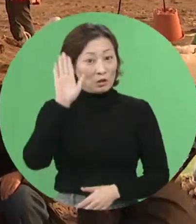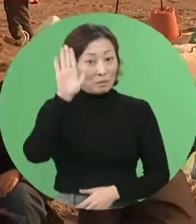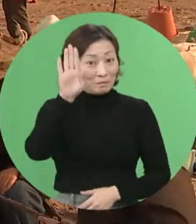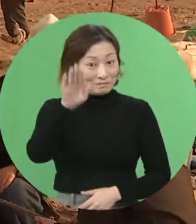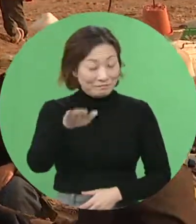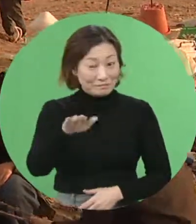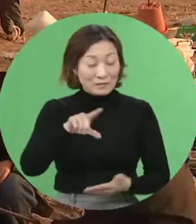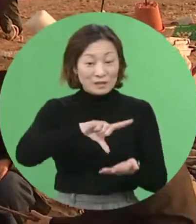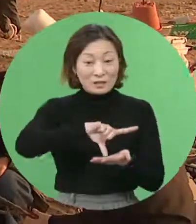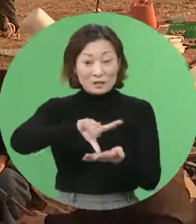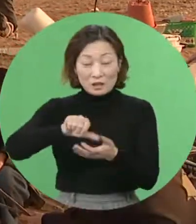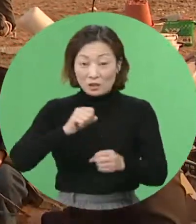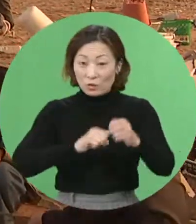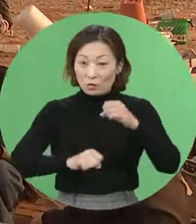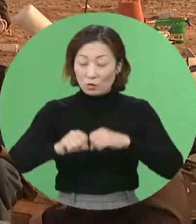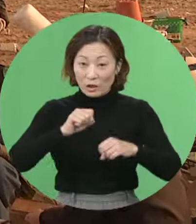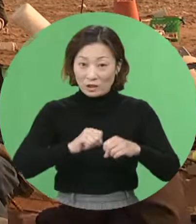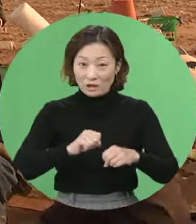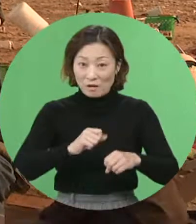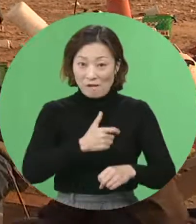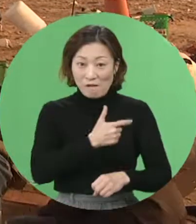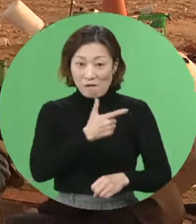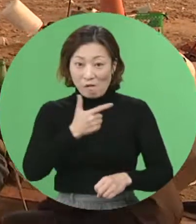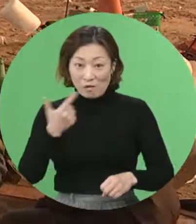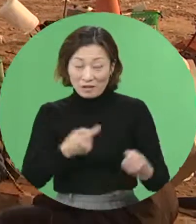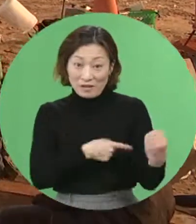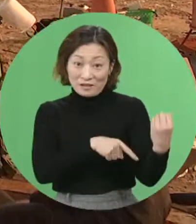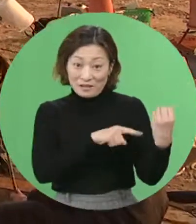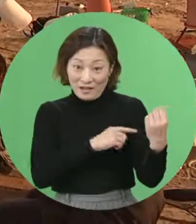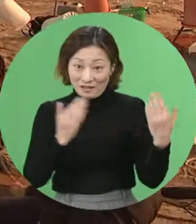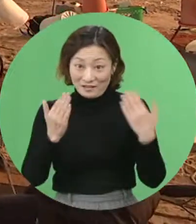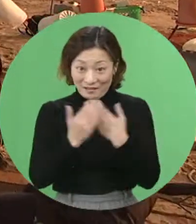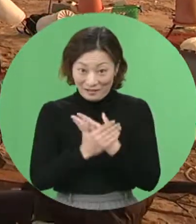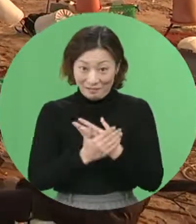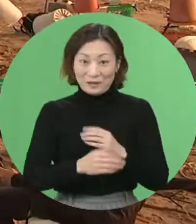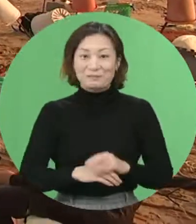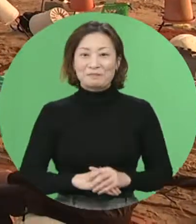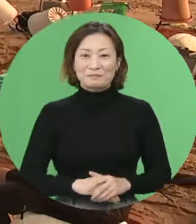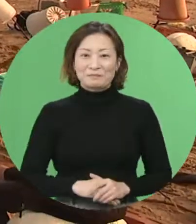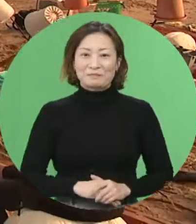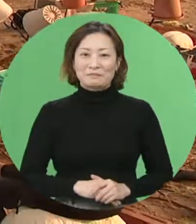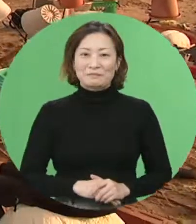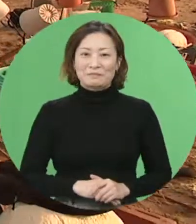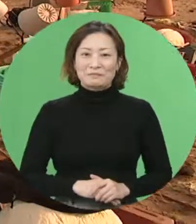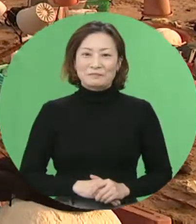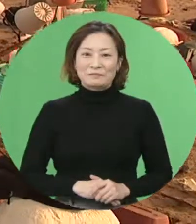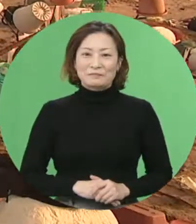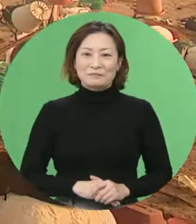て地域を動かす大きな原動力となります。